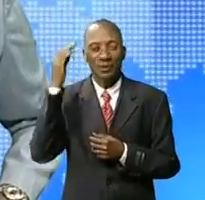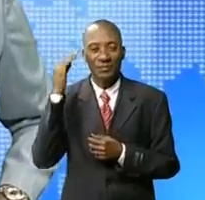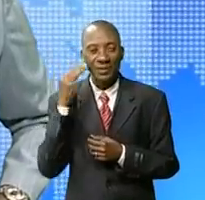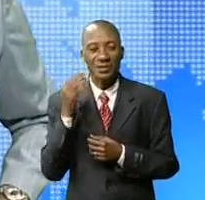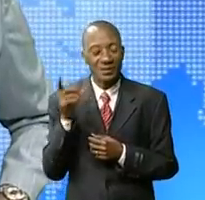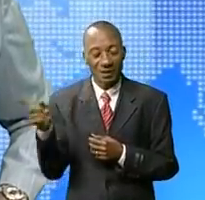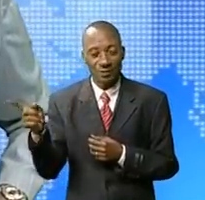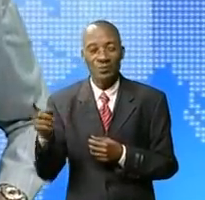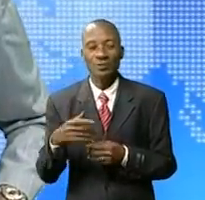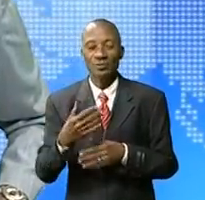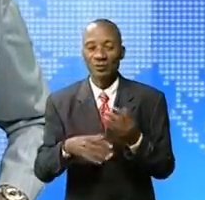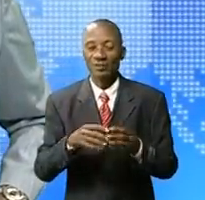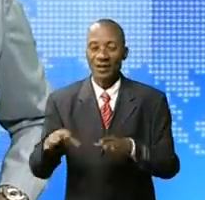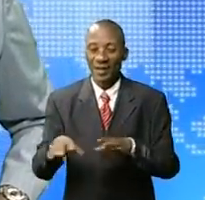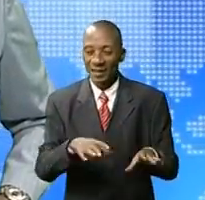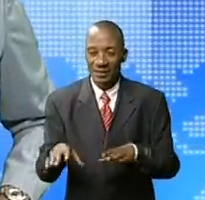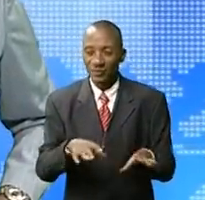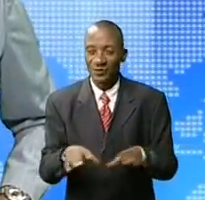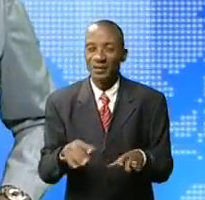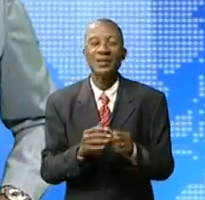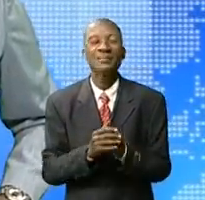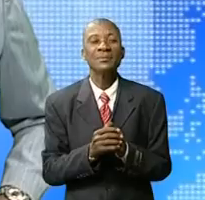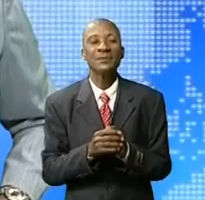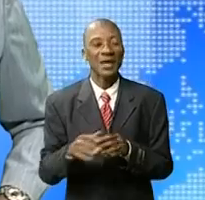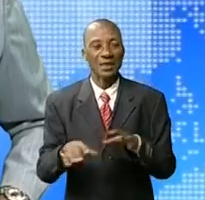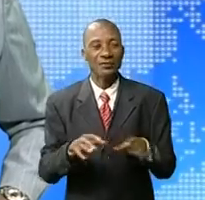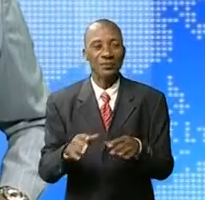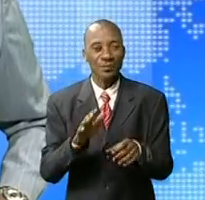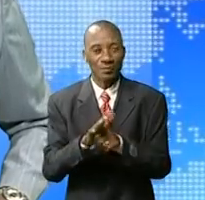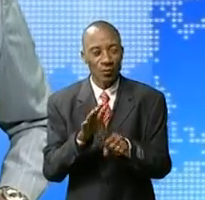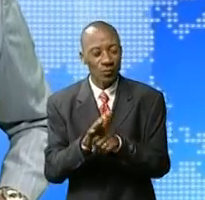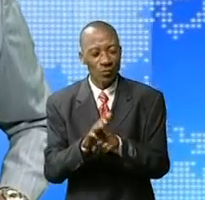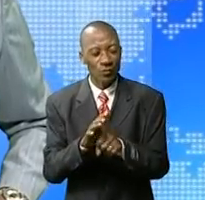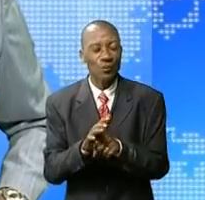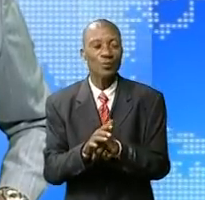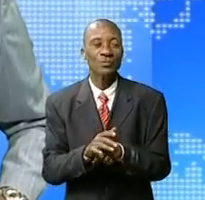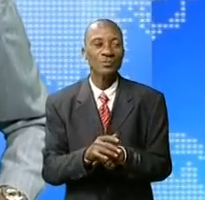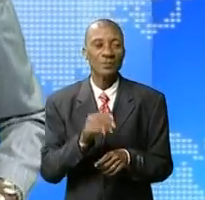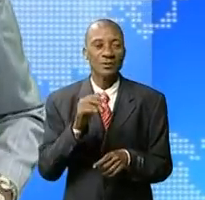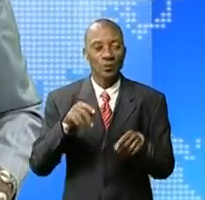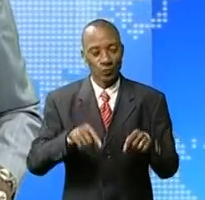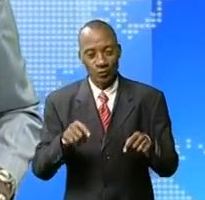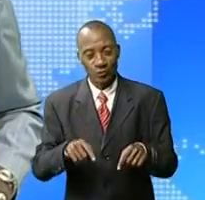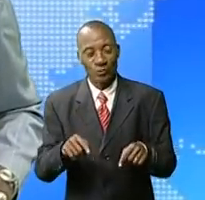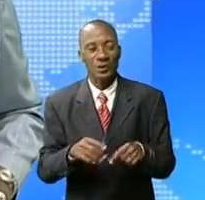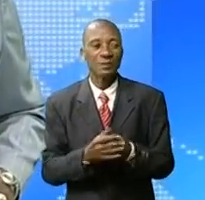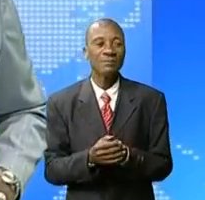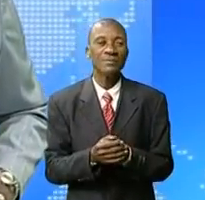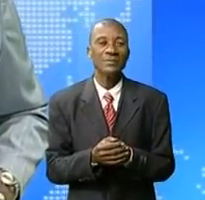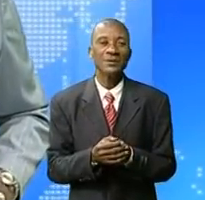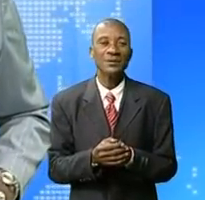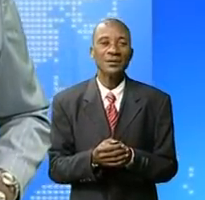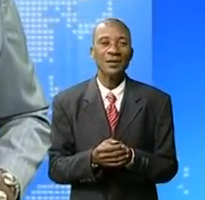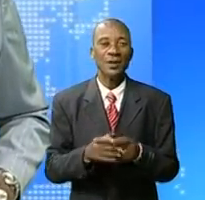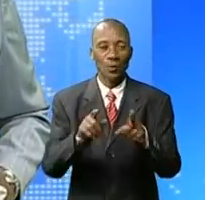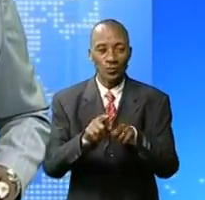édition 2020-2021. Après avoir déballé le pli contenant les items, Jean-Michel Samalou Kondé a encouragé les